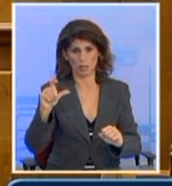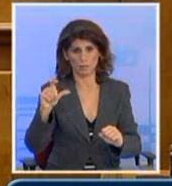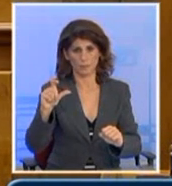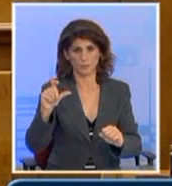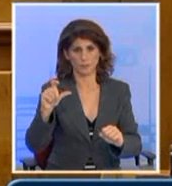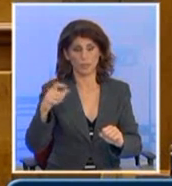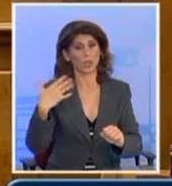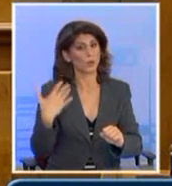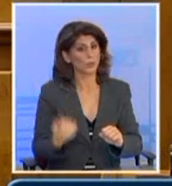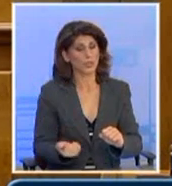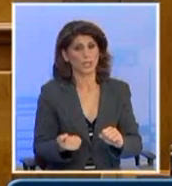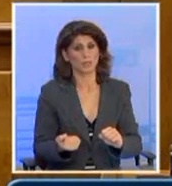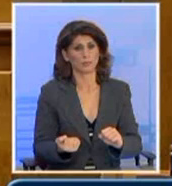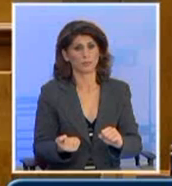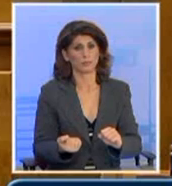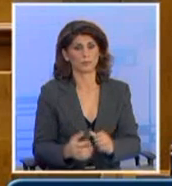που είναι